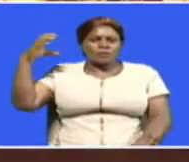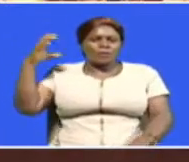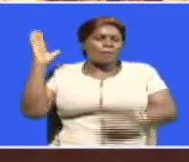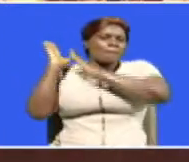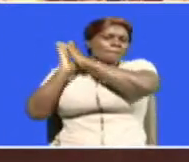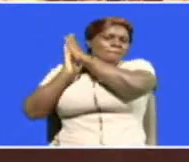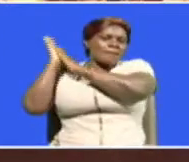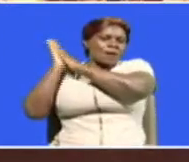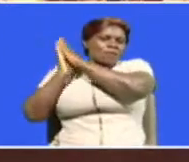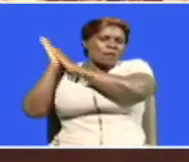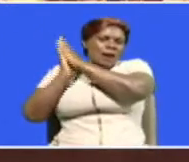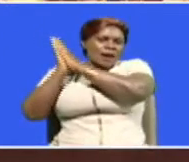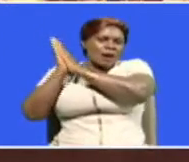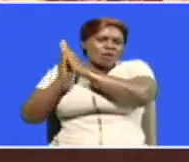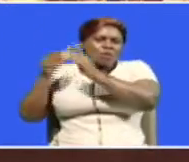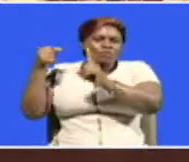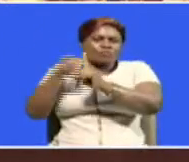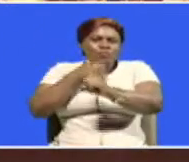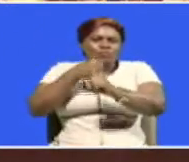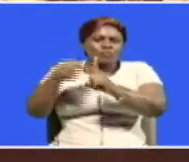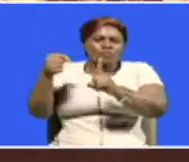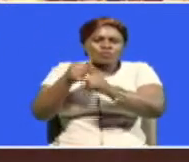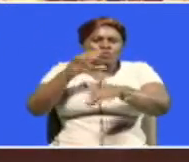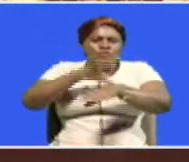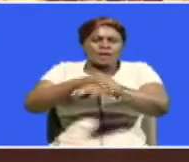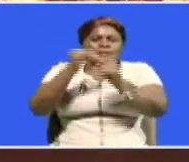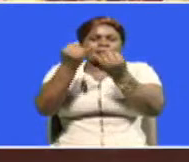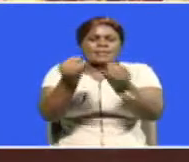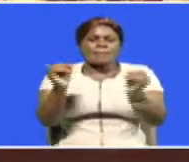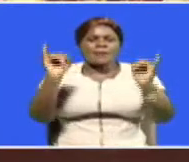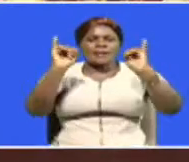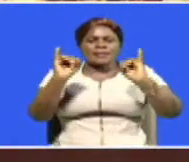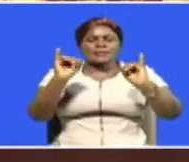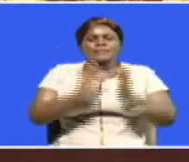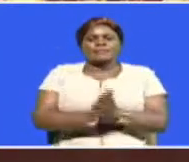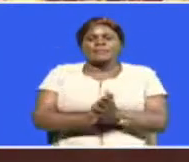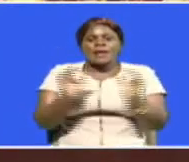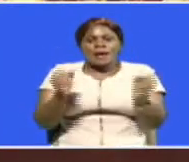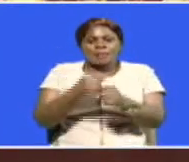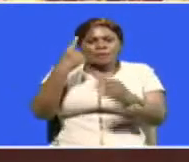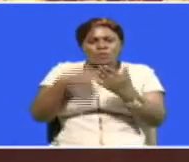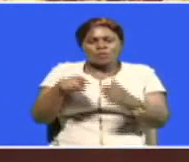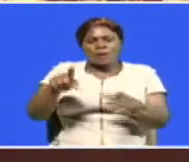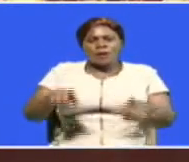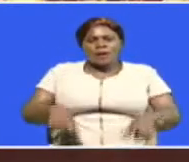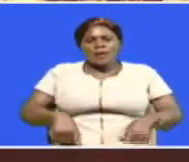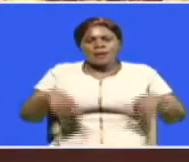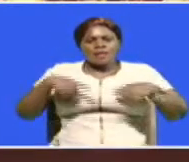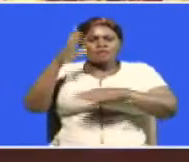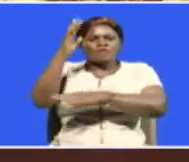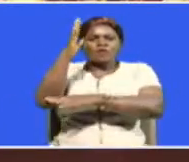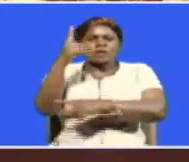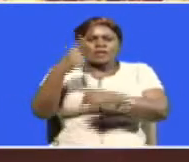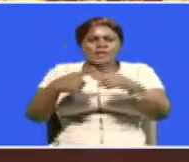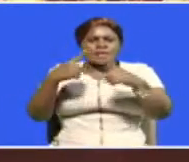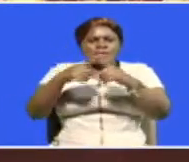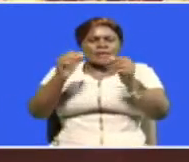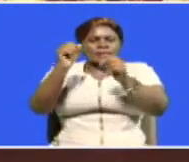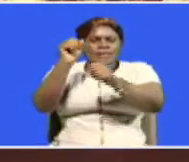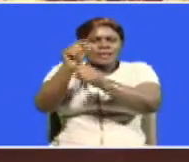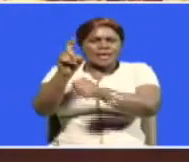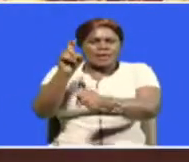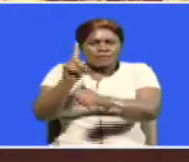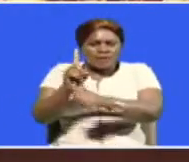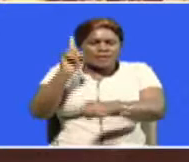Maumau walioshiriki kwenye vita vya kupatia taifa la Kenya uhuru. Inasemekana kuwa aliishi msituni takriban miaka